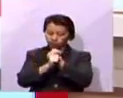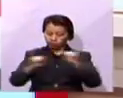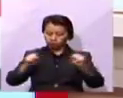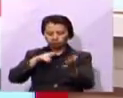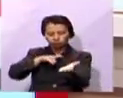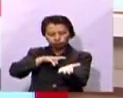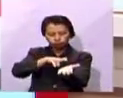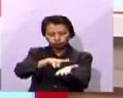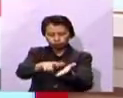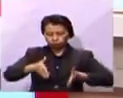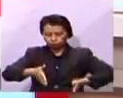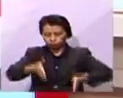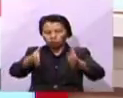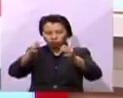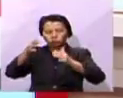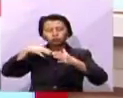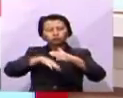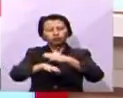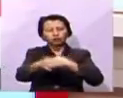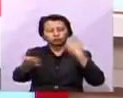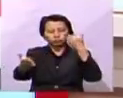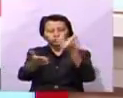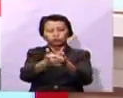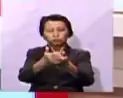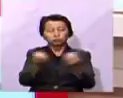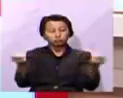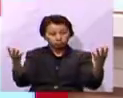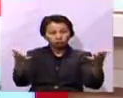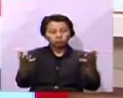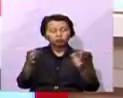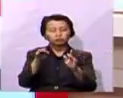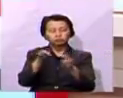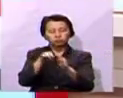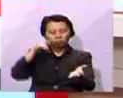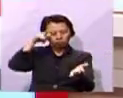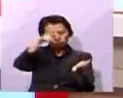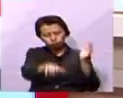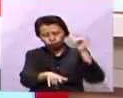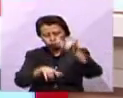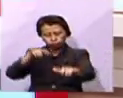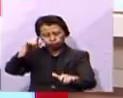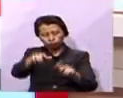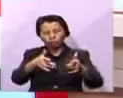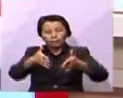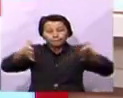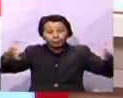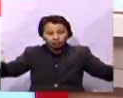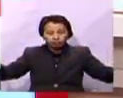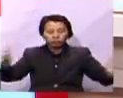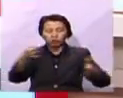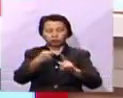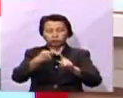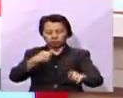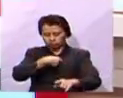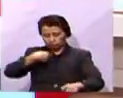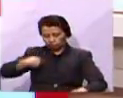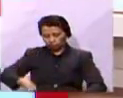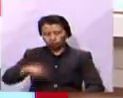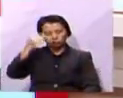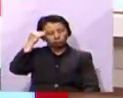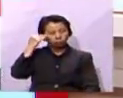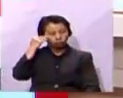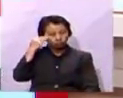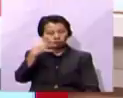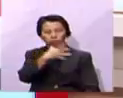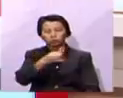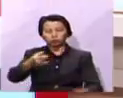lapangan terbang Sandakan mampu menampung jumlah ketibaan yang lebih tinggi dan pendaratan pesawat yang lebih besar, terutama dari China, Korea Selatan